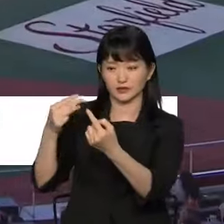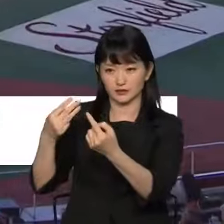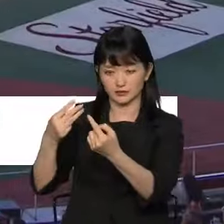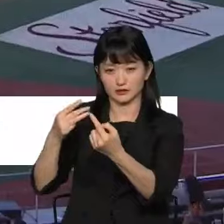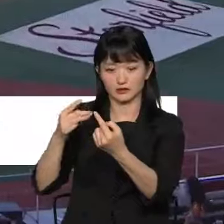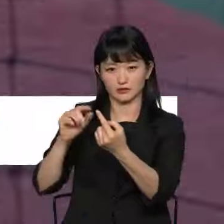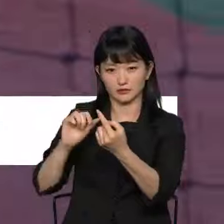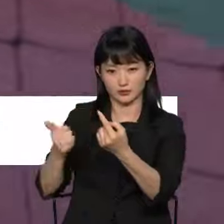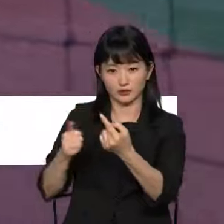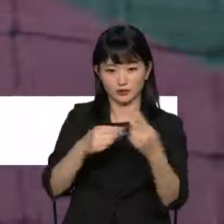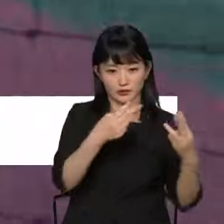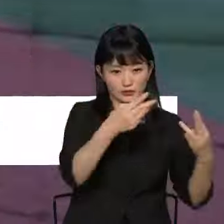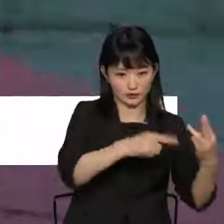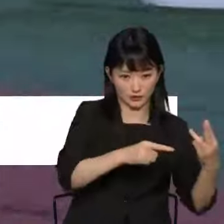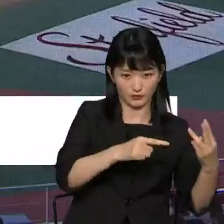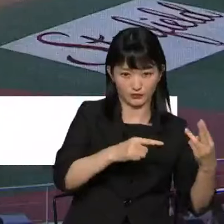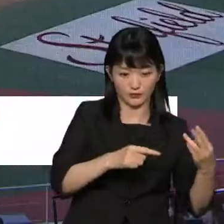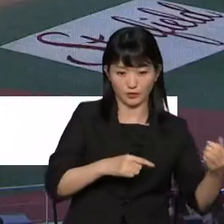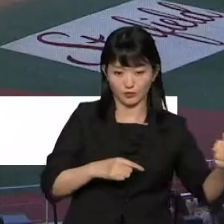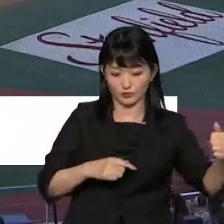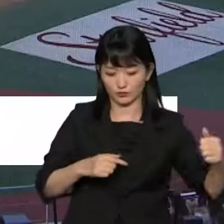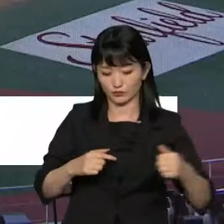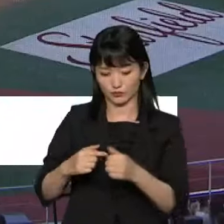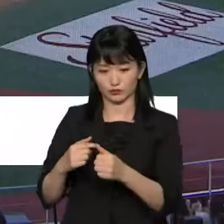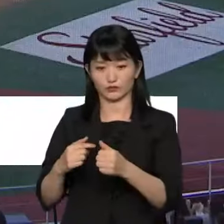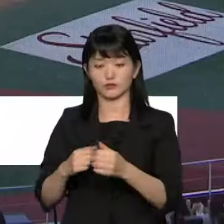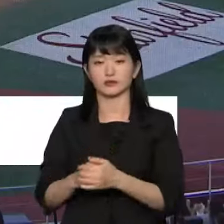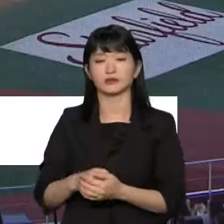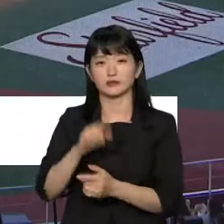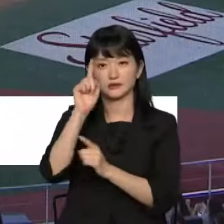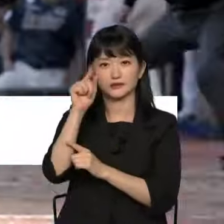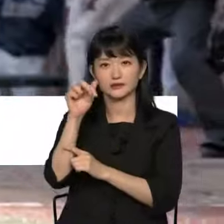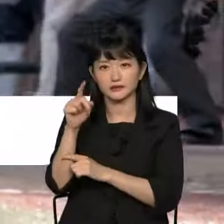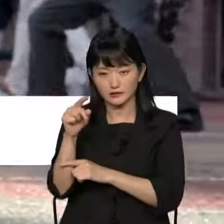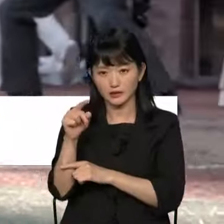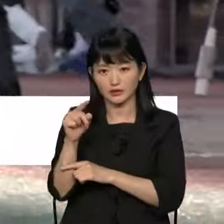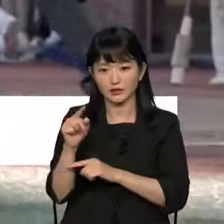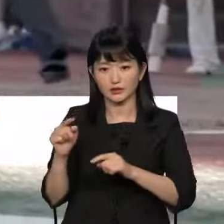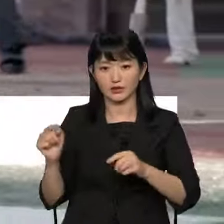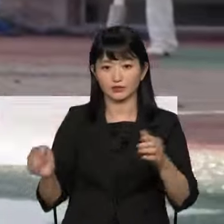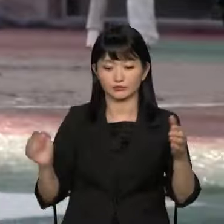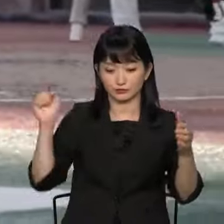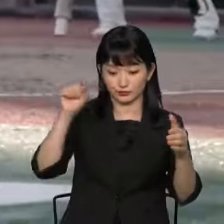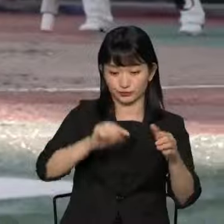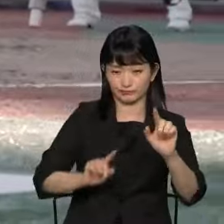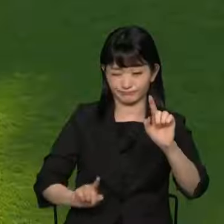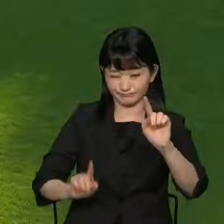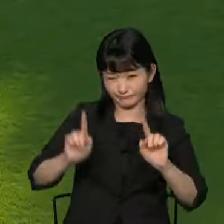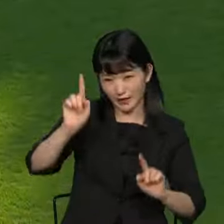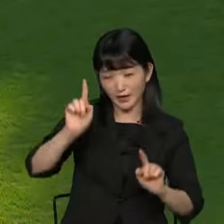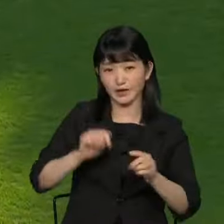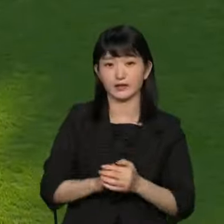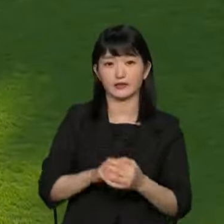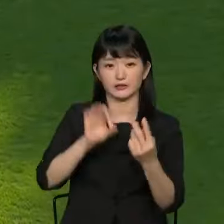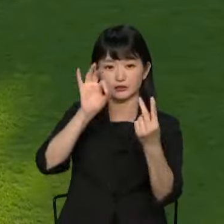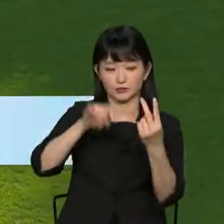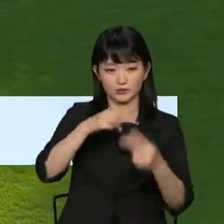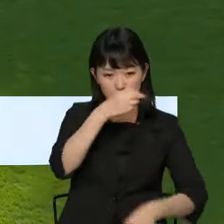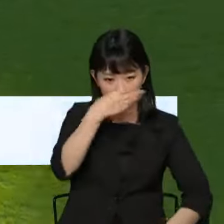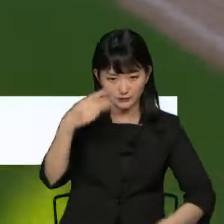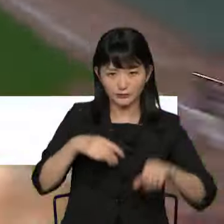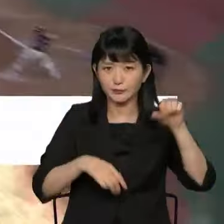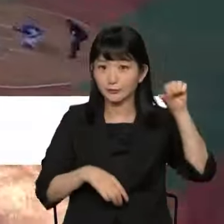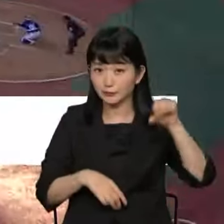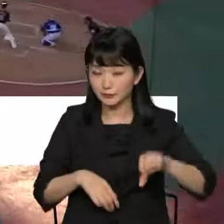투수 최지광의 보크로 1점, 이지영의 2타점 적시타로 역전극을 완성했습니다. 2위 삼성이